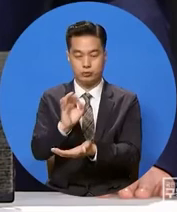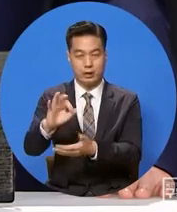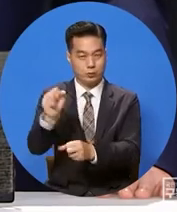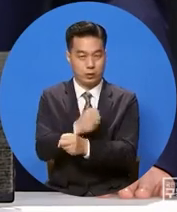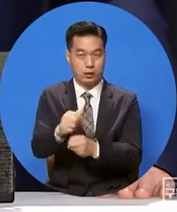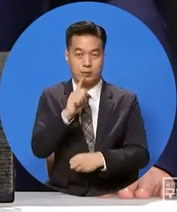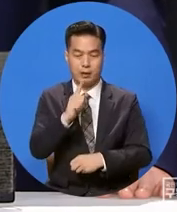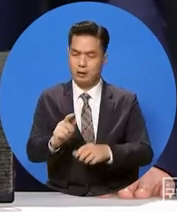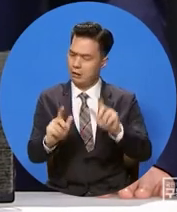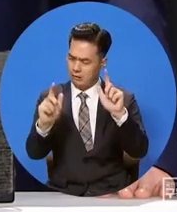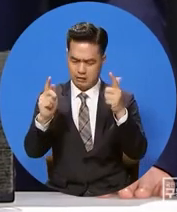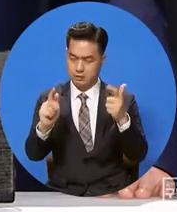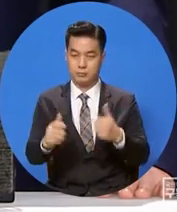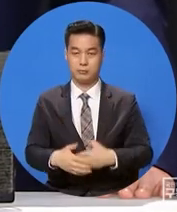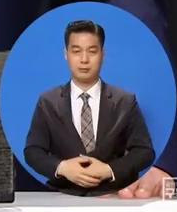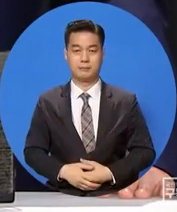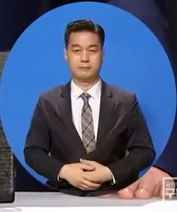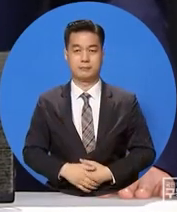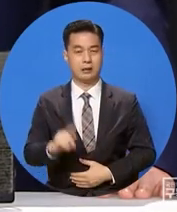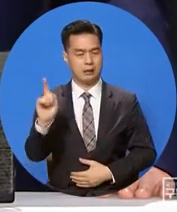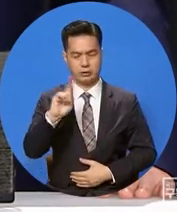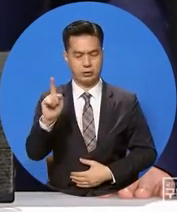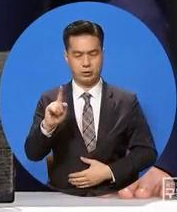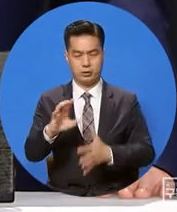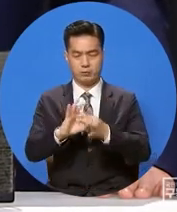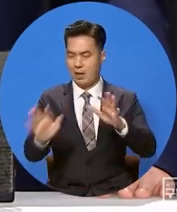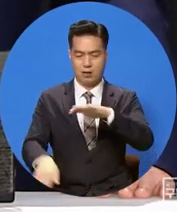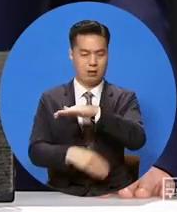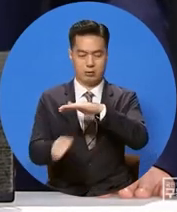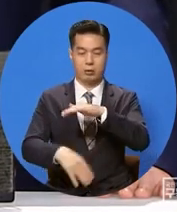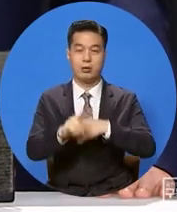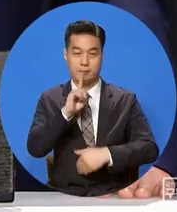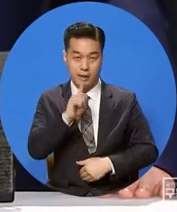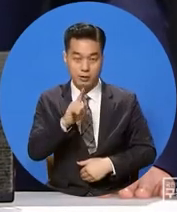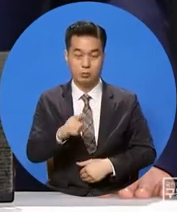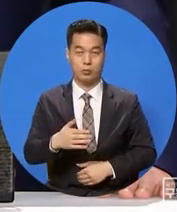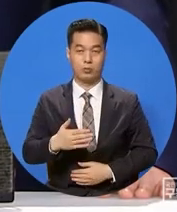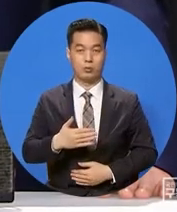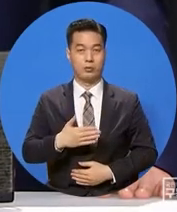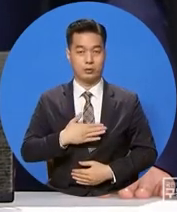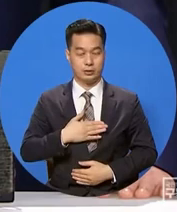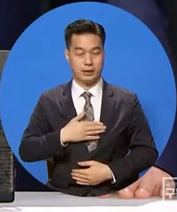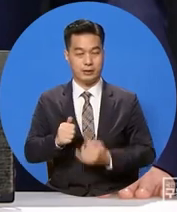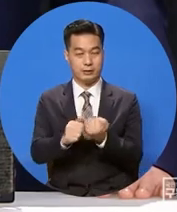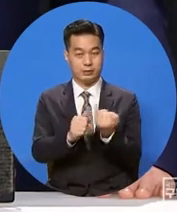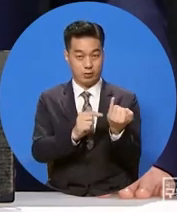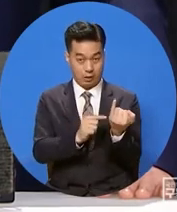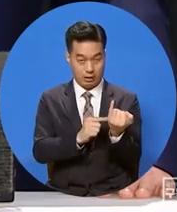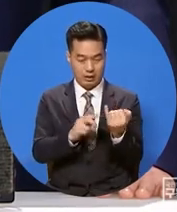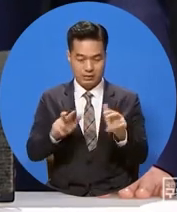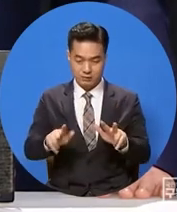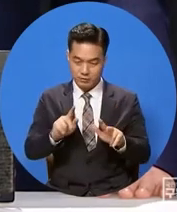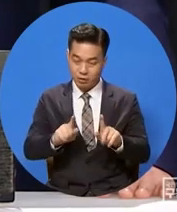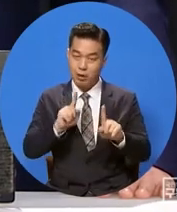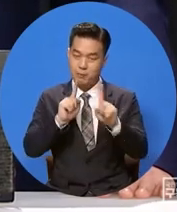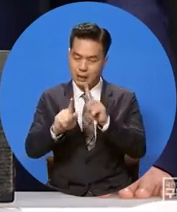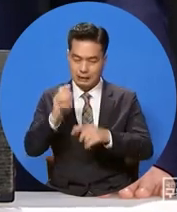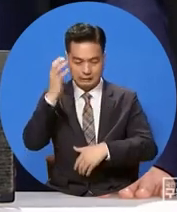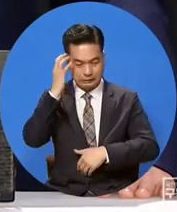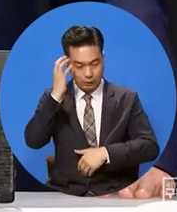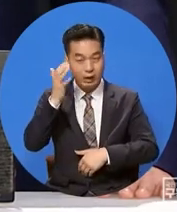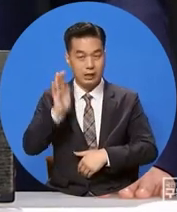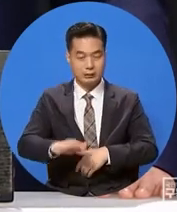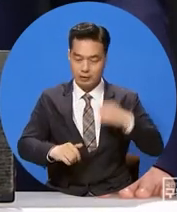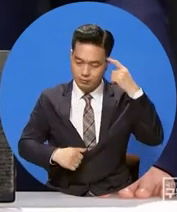했다고 합니다. 아닙니다. 그거는 예. 전혀 터무니없는 얘기고 저희 제 처가 뭐 여기서 그런 얘기 하기는 좀